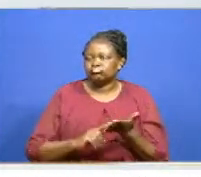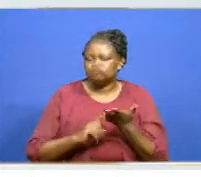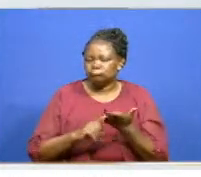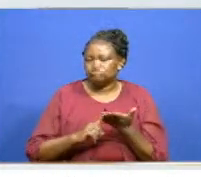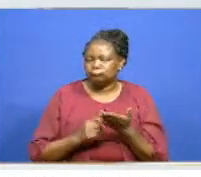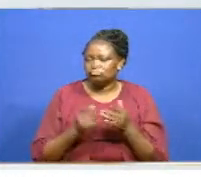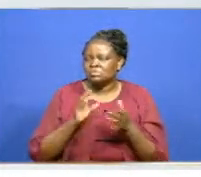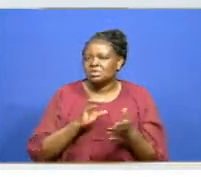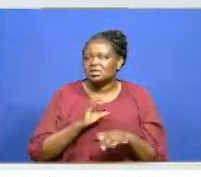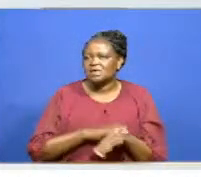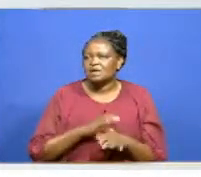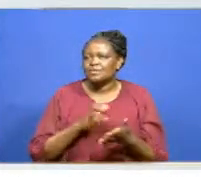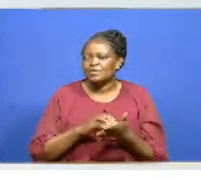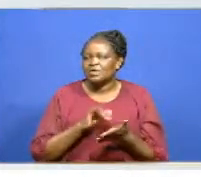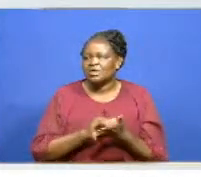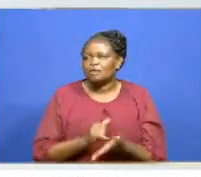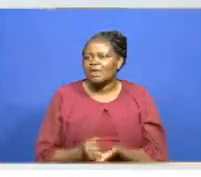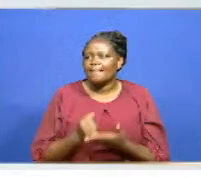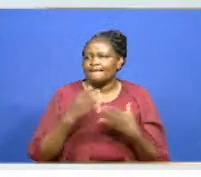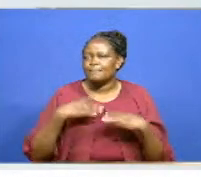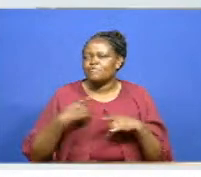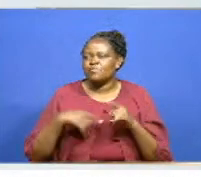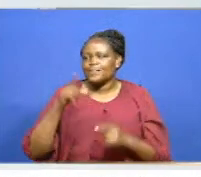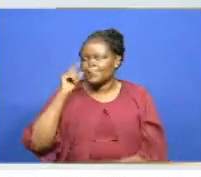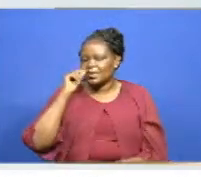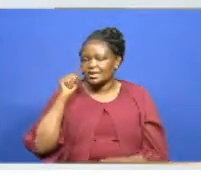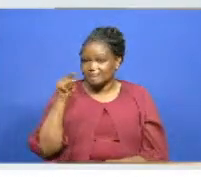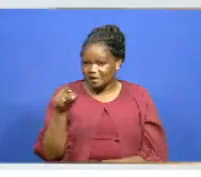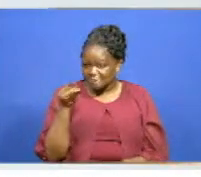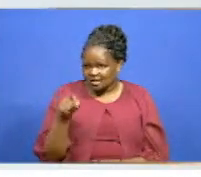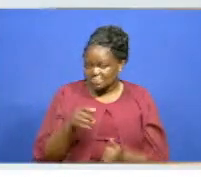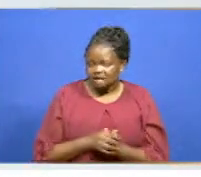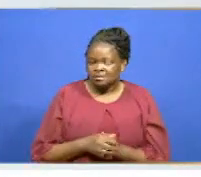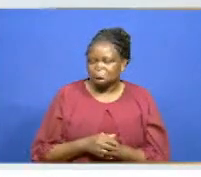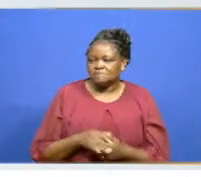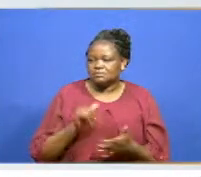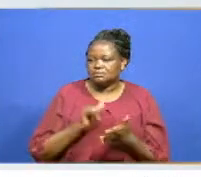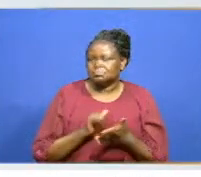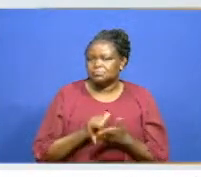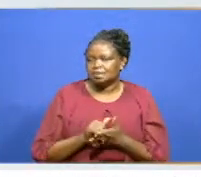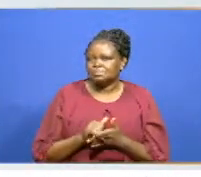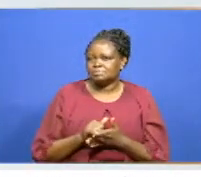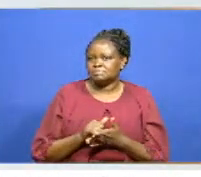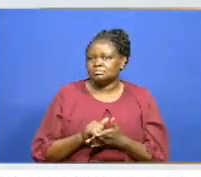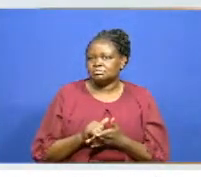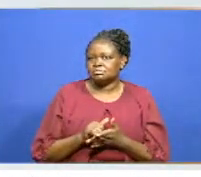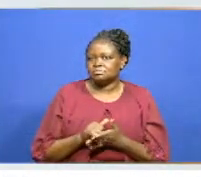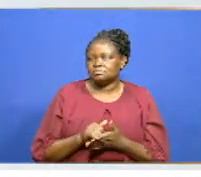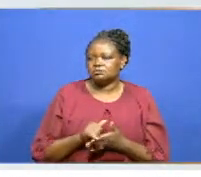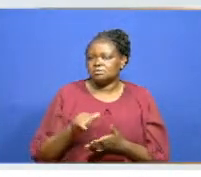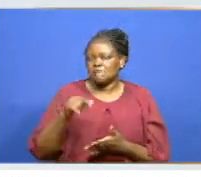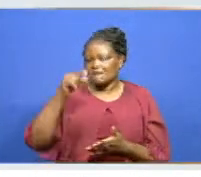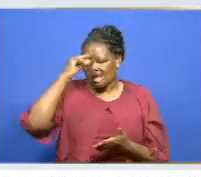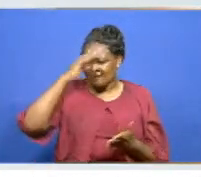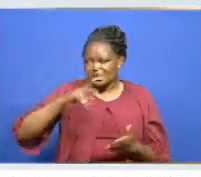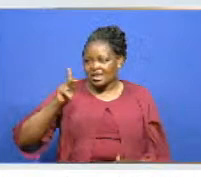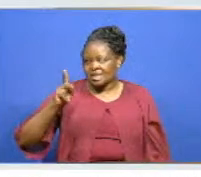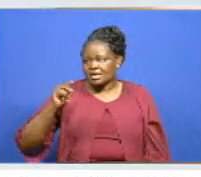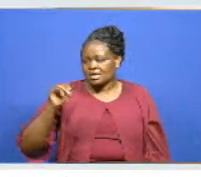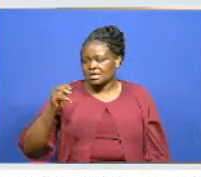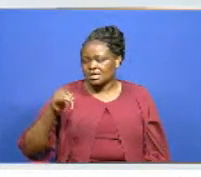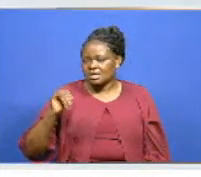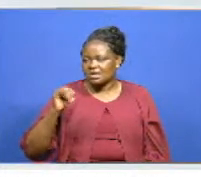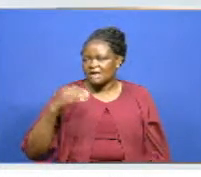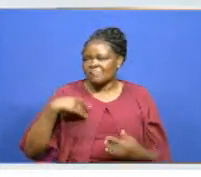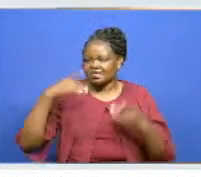kupata viti ambavyo vitasaidia watu wa pwani. Kauli hii ambayo Bwana Kingi ameamua kufuata ni kauli ambayo